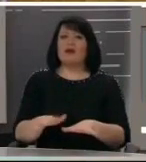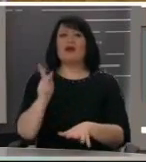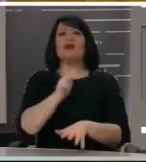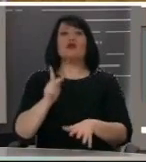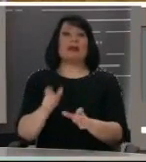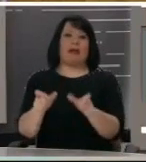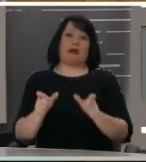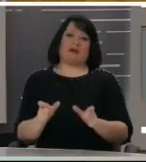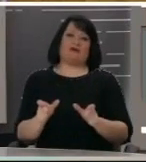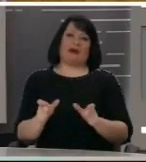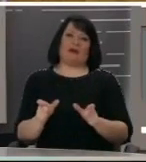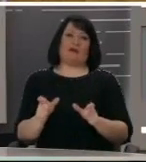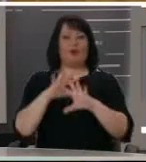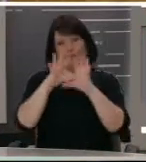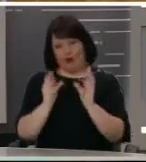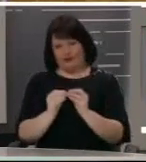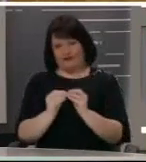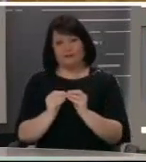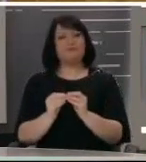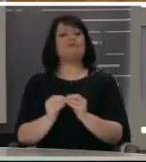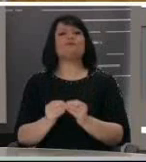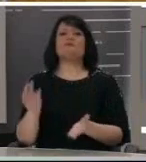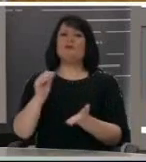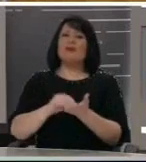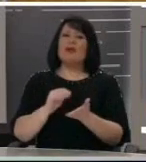επισφάλεια. Ακόμα και στις κοινωνίες